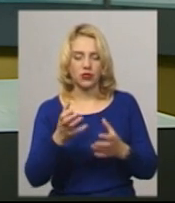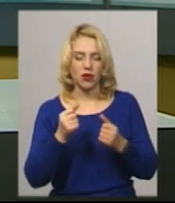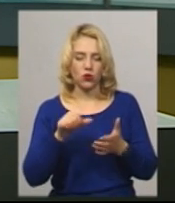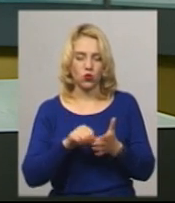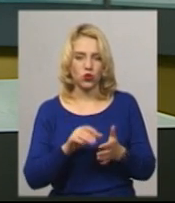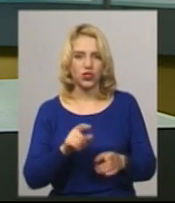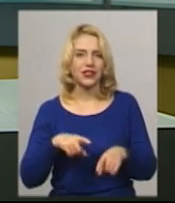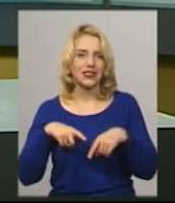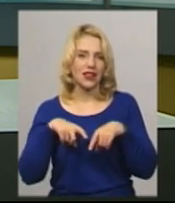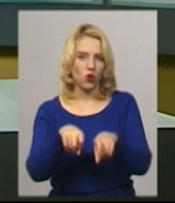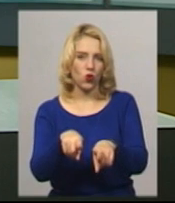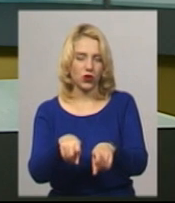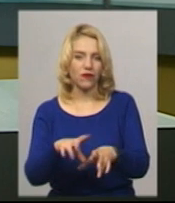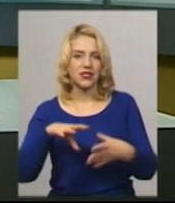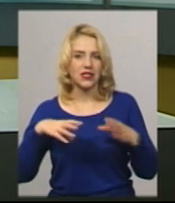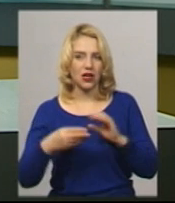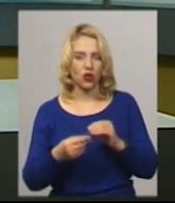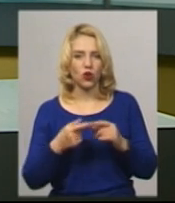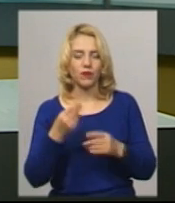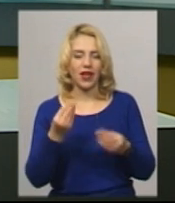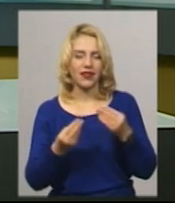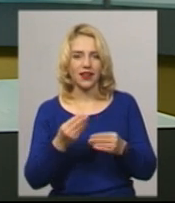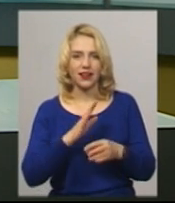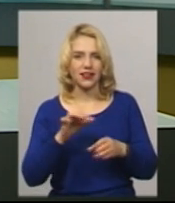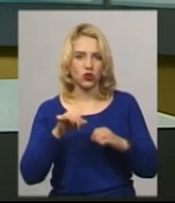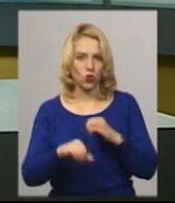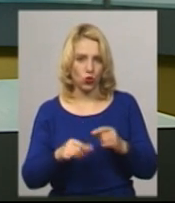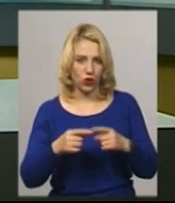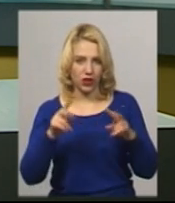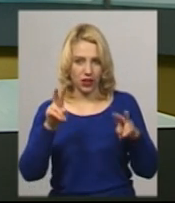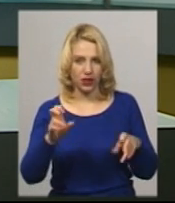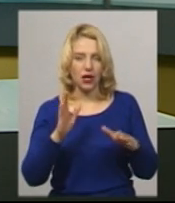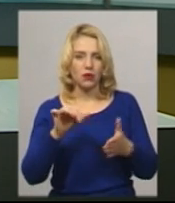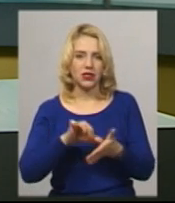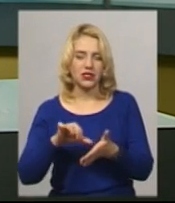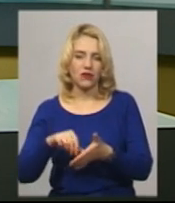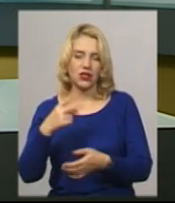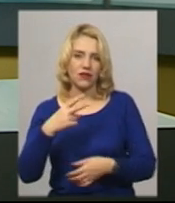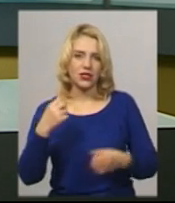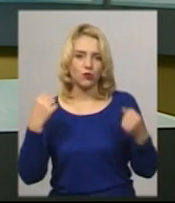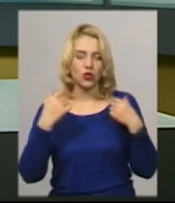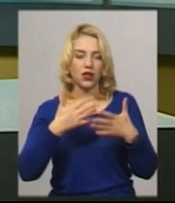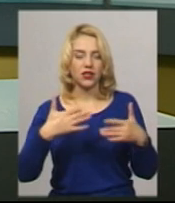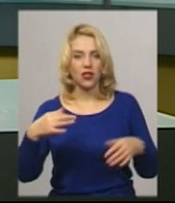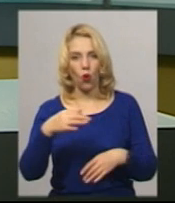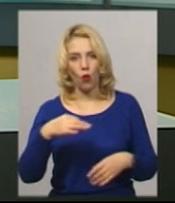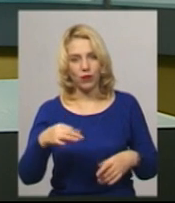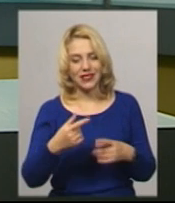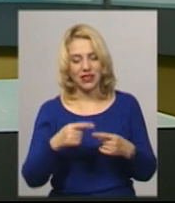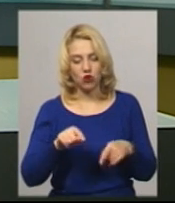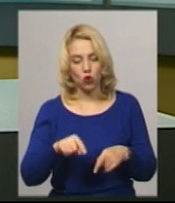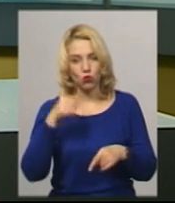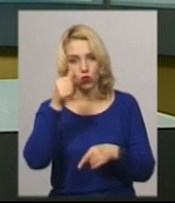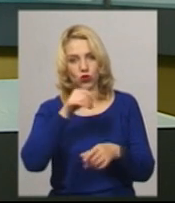змаганнях з легкої атлетики. Загалом на іграх нескорених Україну представлять 20 спортсменів із різних областей. Цього року їх